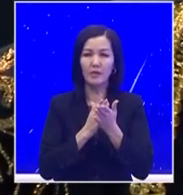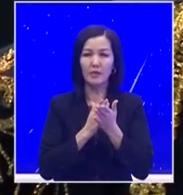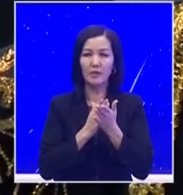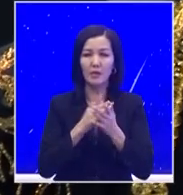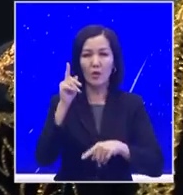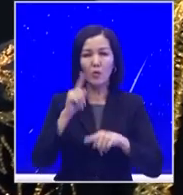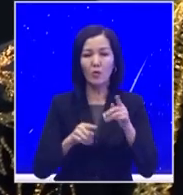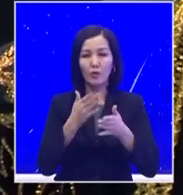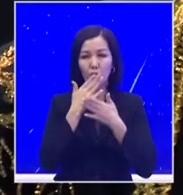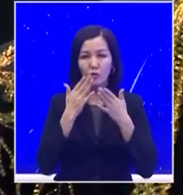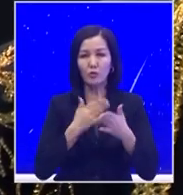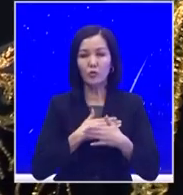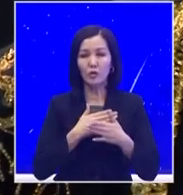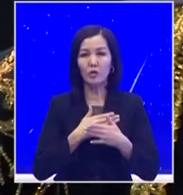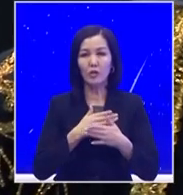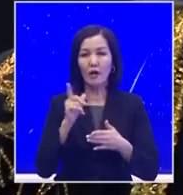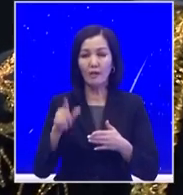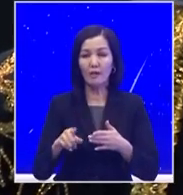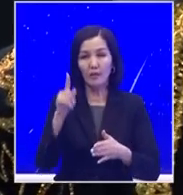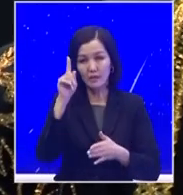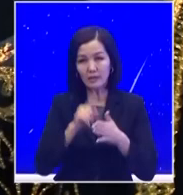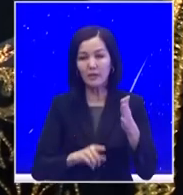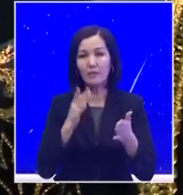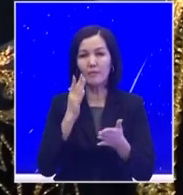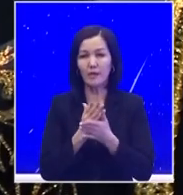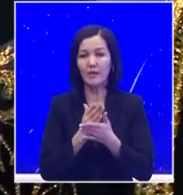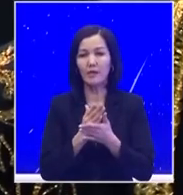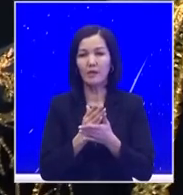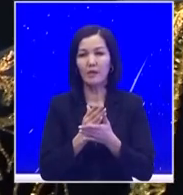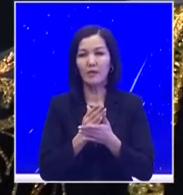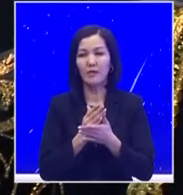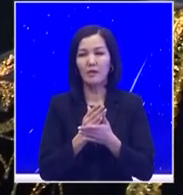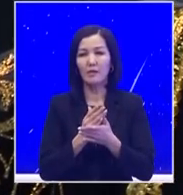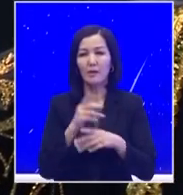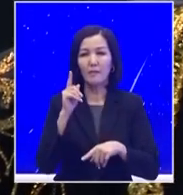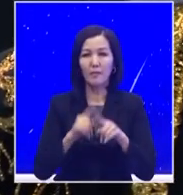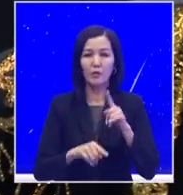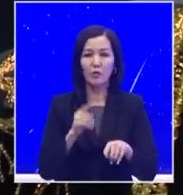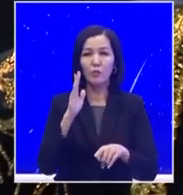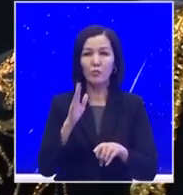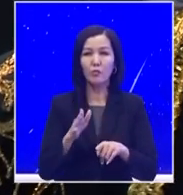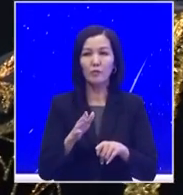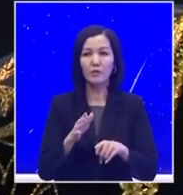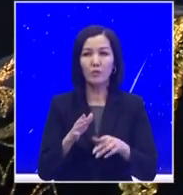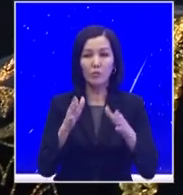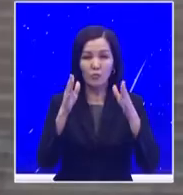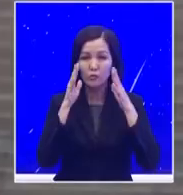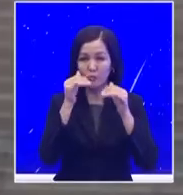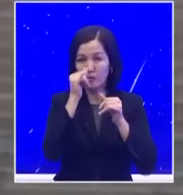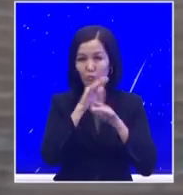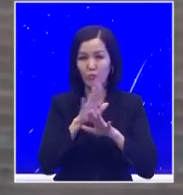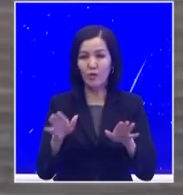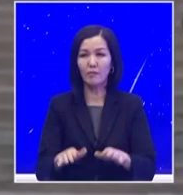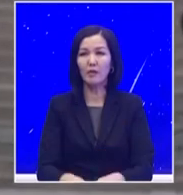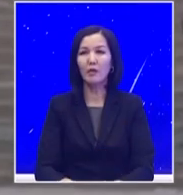сүйген адамда иман болады дейді. Отанды сүймеген адамда иман болмайды дейді. Ал ол патриот болмаса, ол мұсылман бола алмайды.